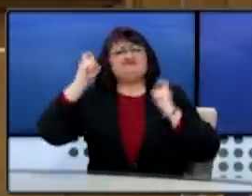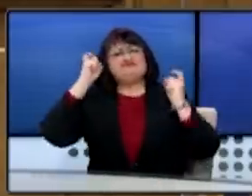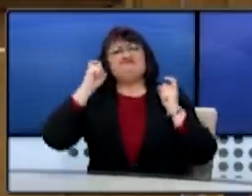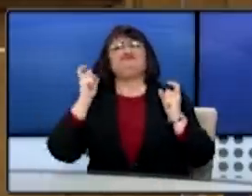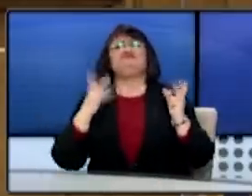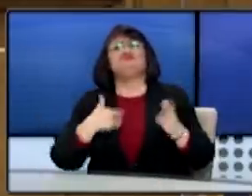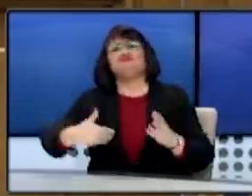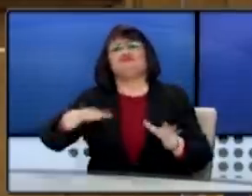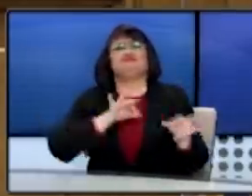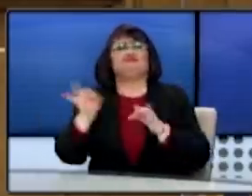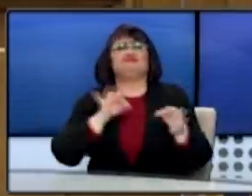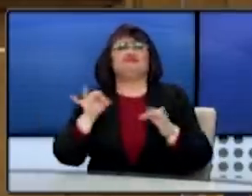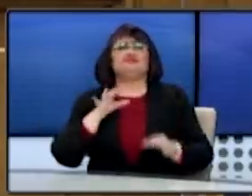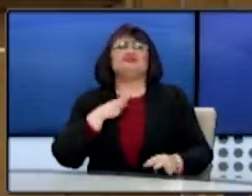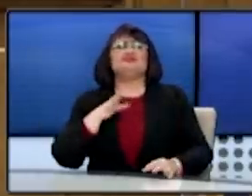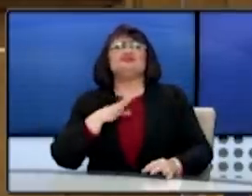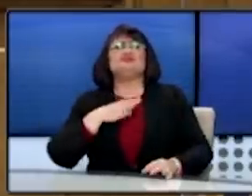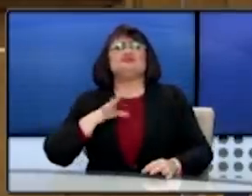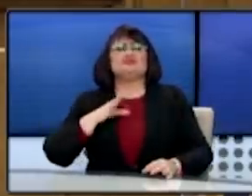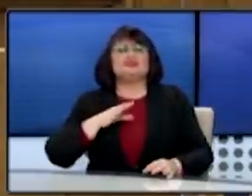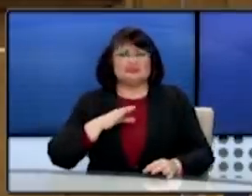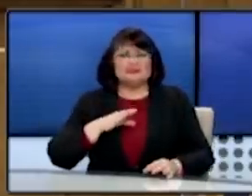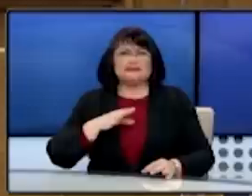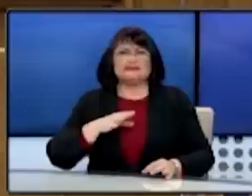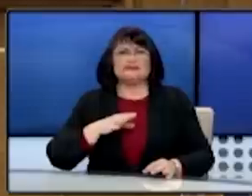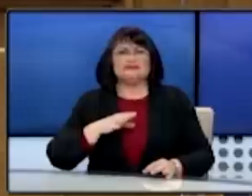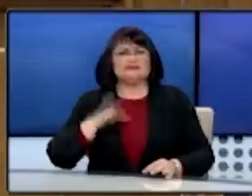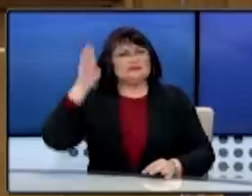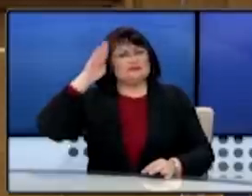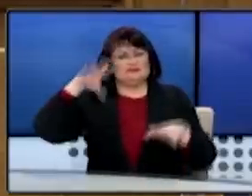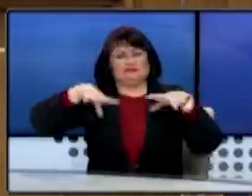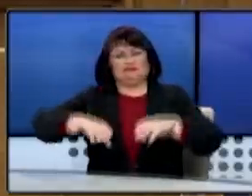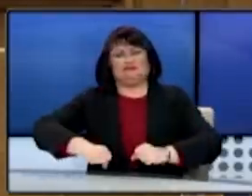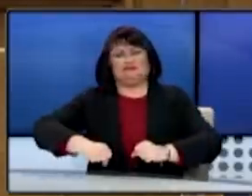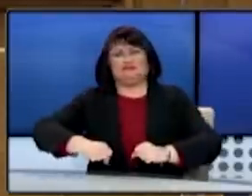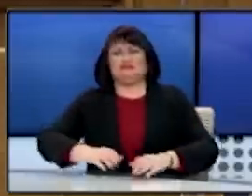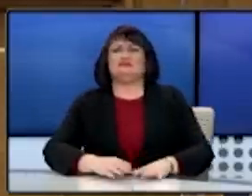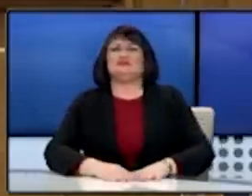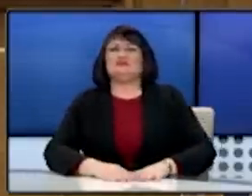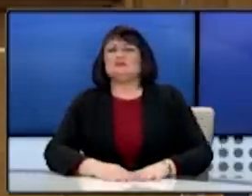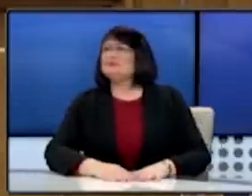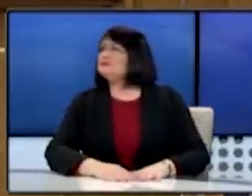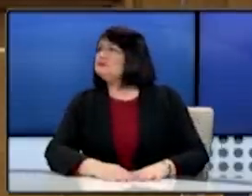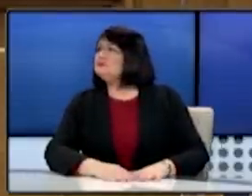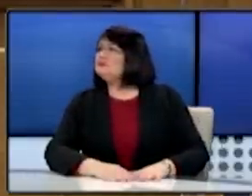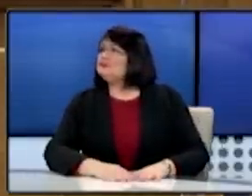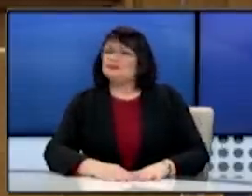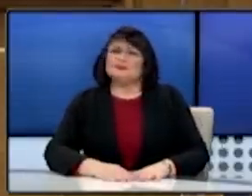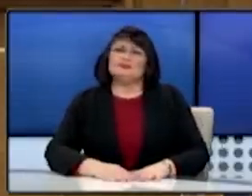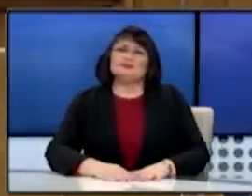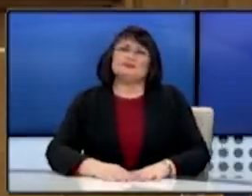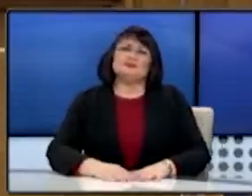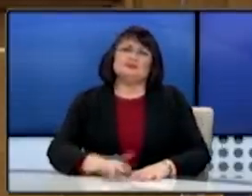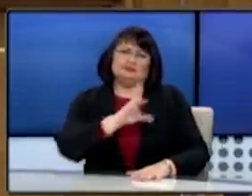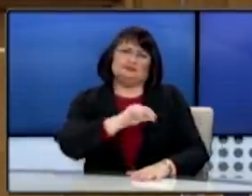επιδιώξεις σας να αναβαθμιστεί ο ρόλος της άρχουσας τάξης της χώρας, των διαφόρων δηλαδή μεγάλων businessman, τους